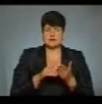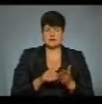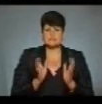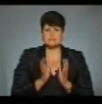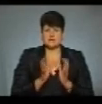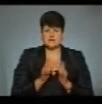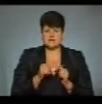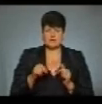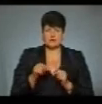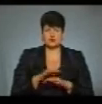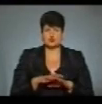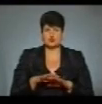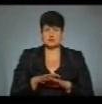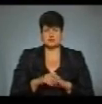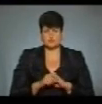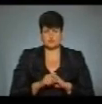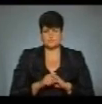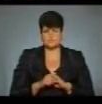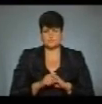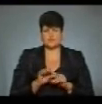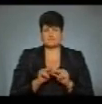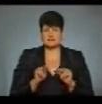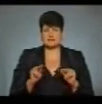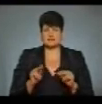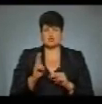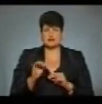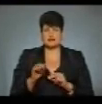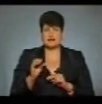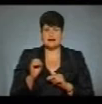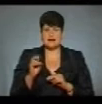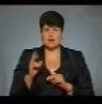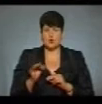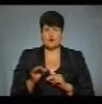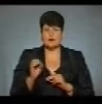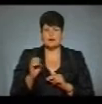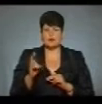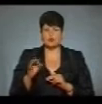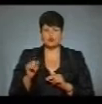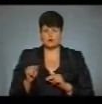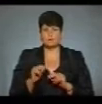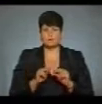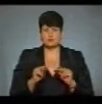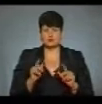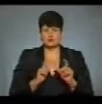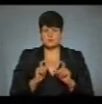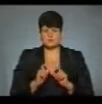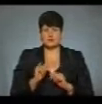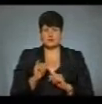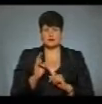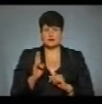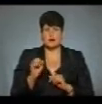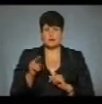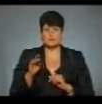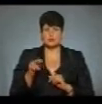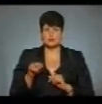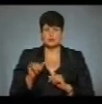збереженню навколишнього середовища. Викладач кафедри геоекології Тернопільського педагогічного університету Іван Каплун розповів,